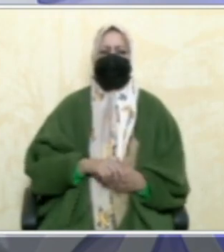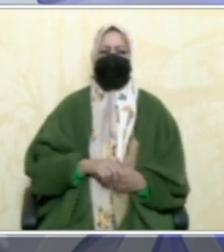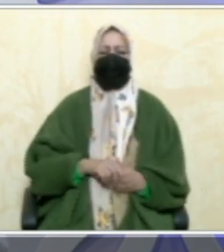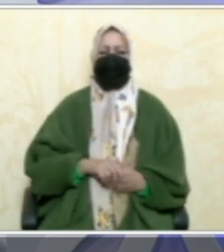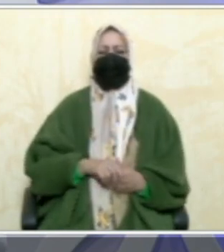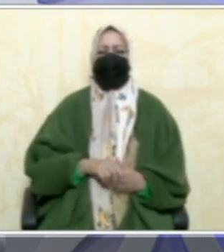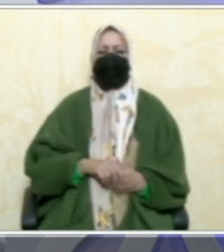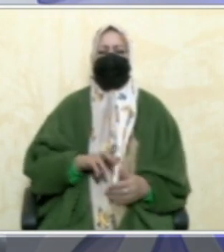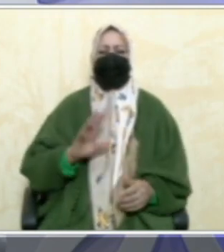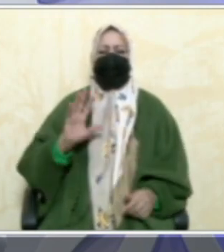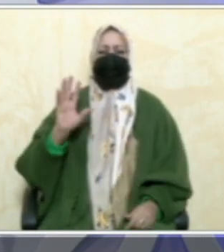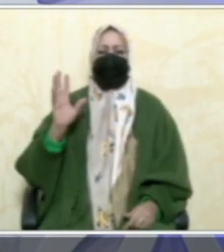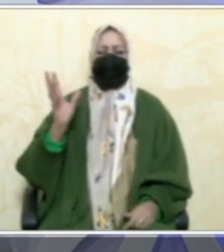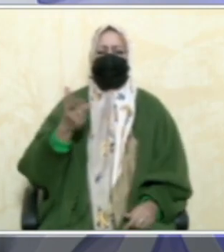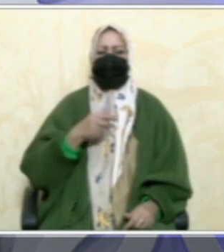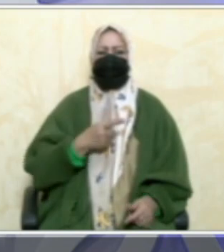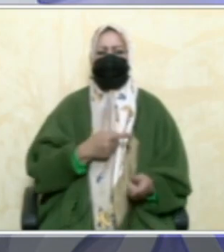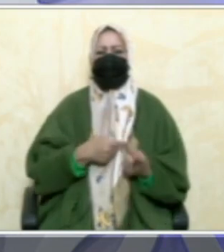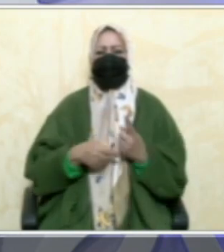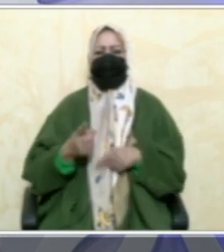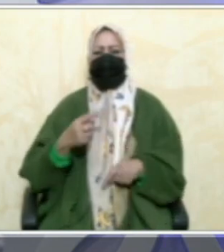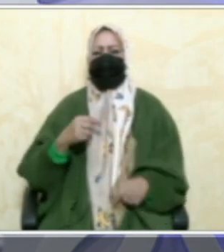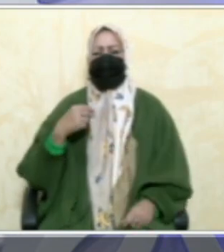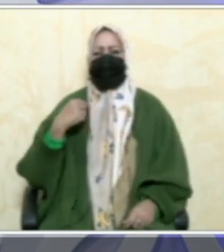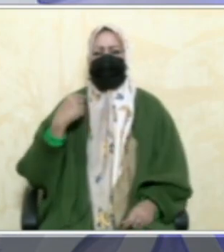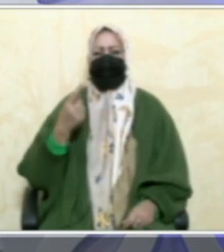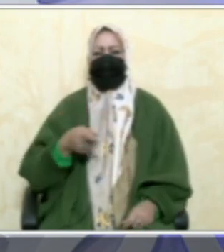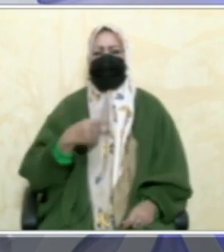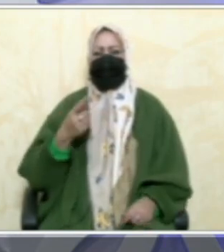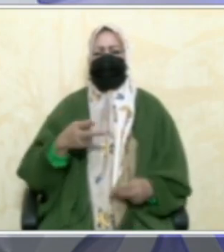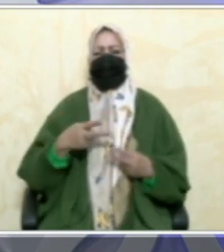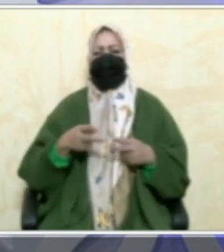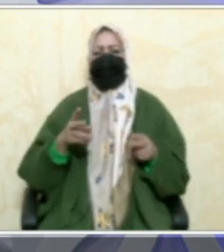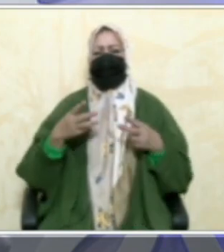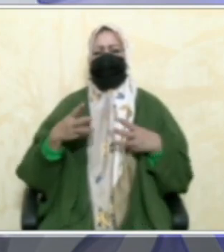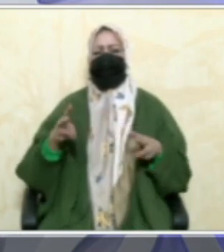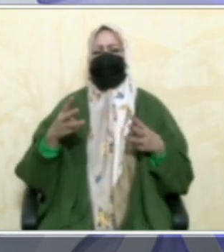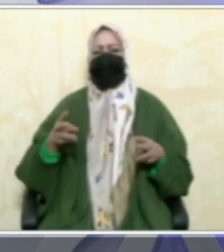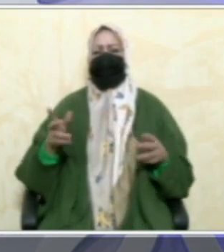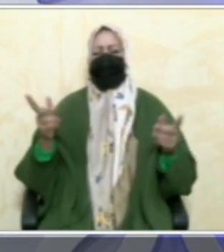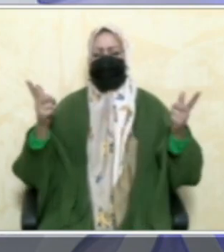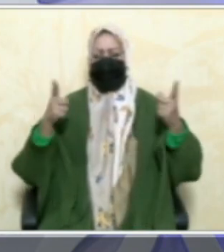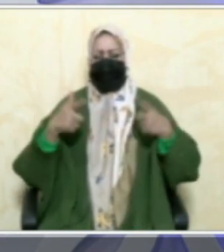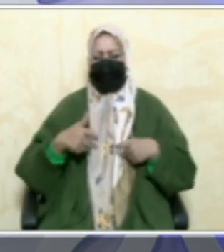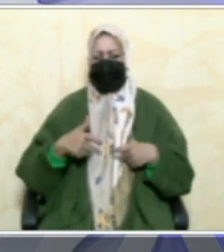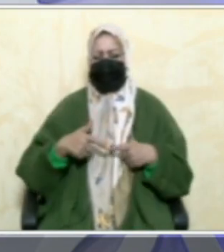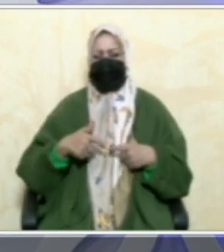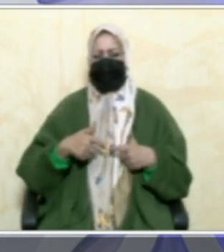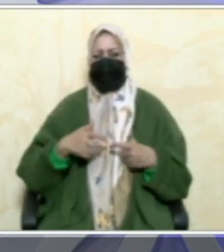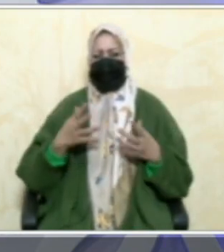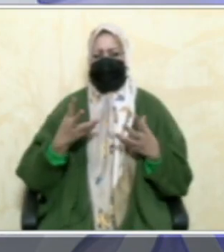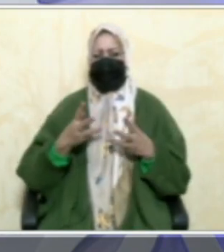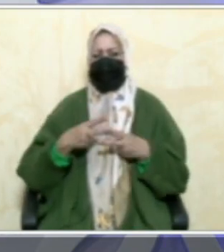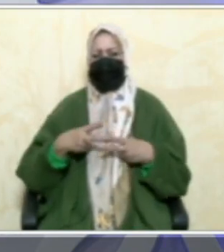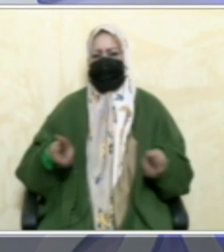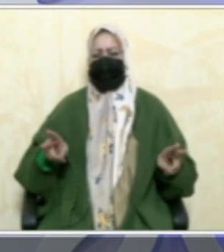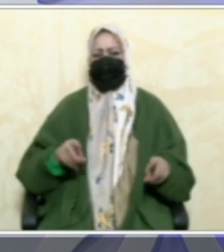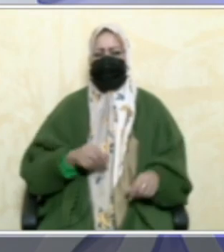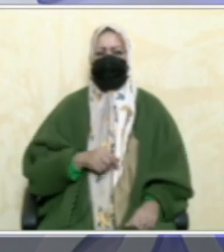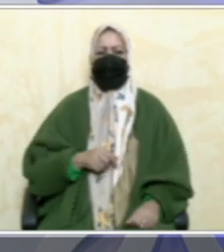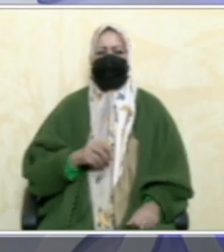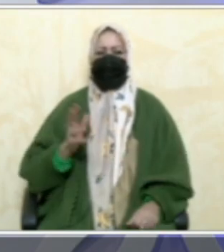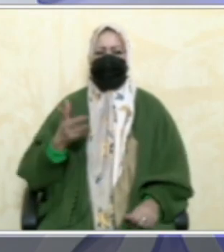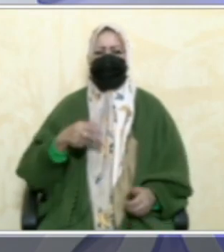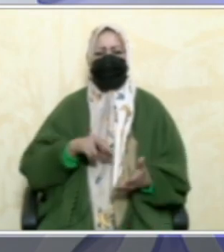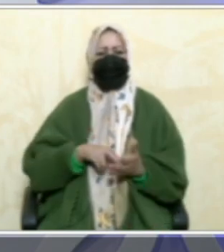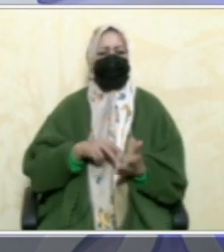أو يومان أو ثلاثة ثم تشتعل مرة أخرى. تحل لأن كل الحلول ليست شرعية،